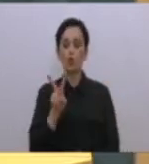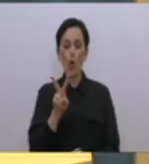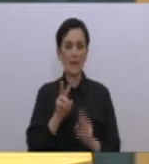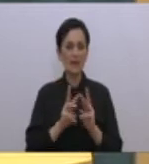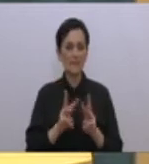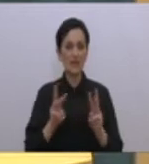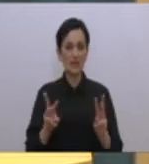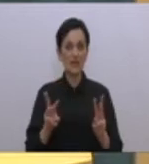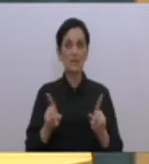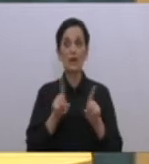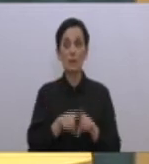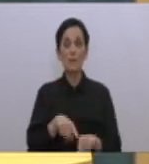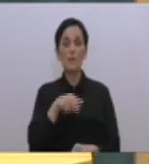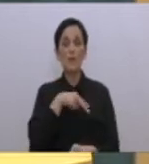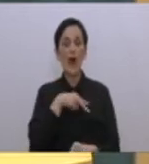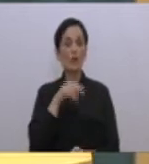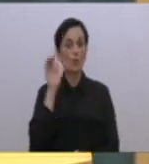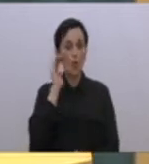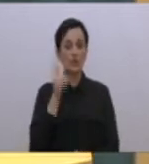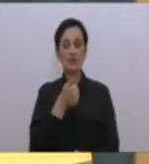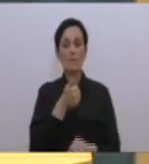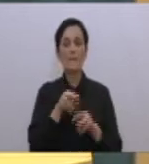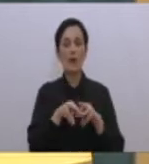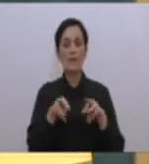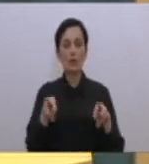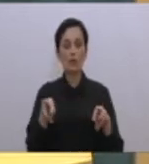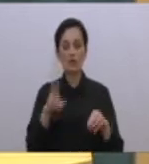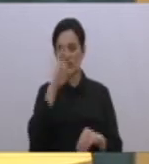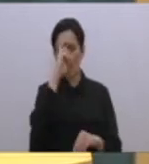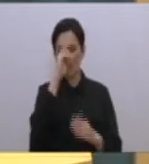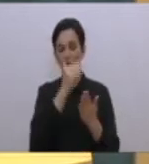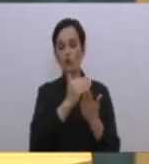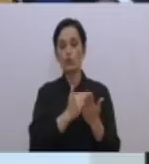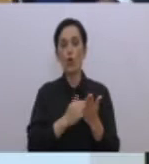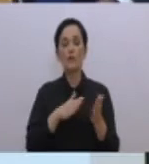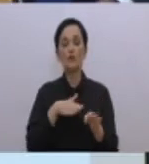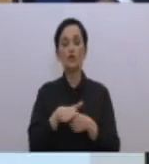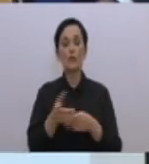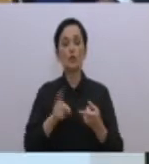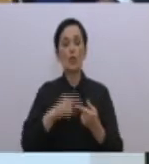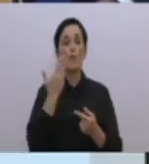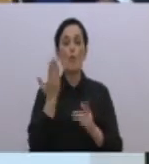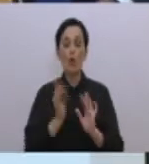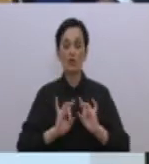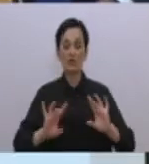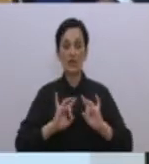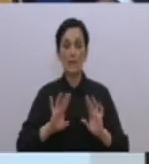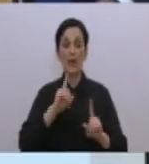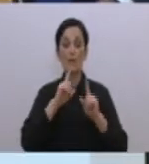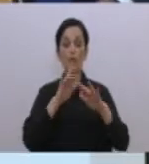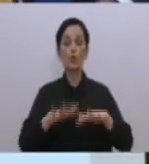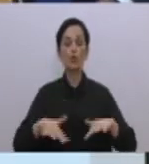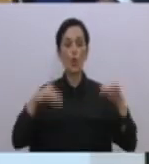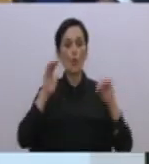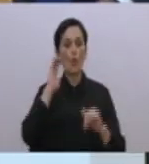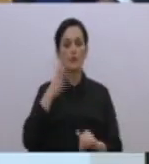მინისტრმა. Ასევე პარლამენტმა მოისმინა პრემიერ-მინისტრის სამთავრობო პროგრამის შესრულების შესახებ მოხსენება. Პლენარულ სხდომებზე მოსმენილი